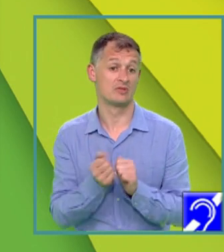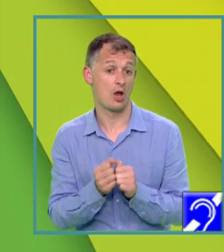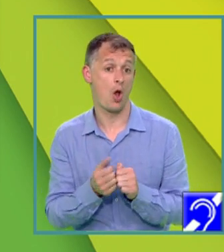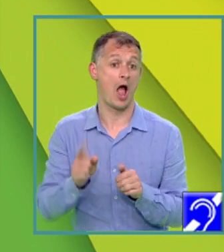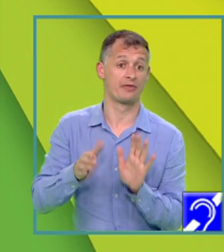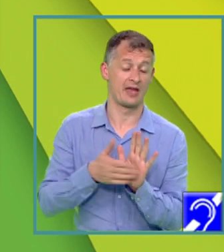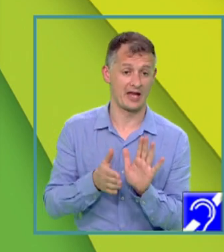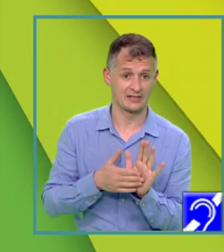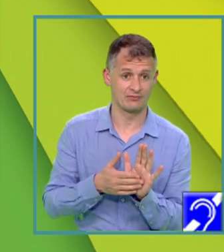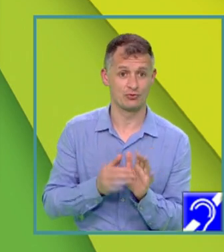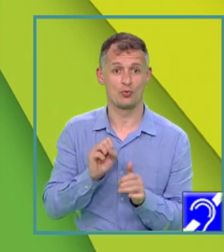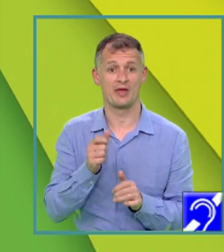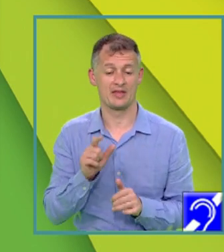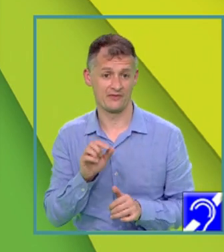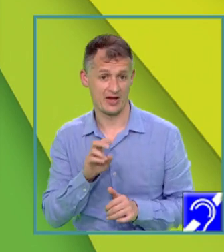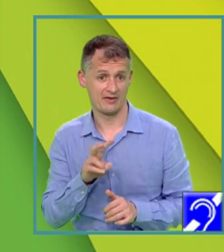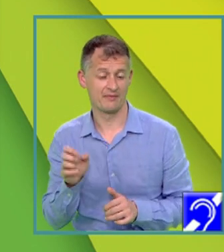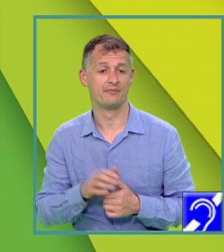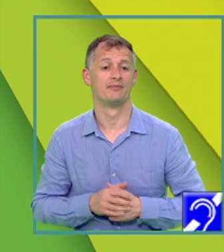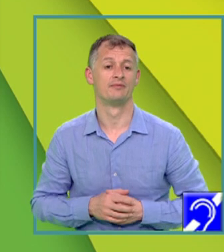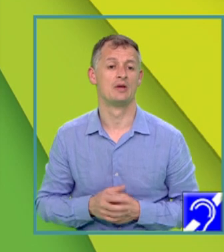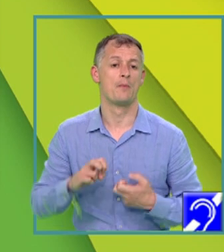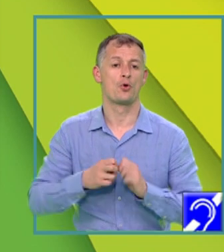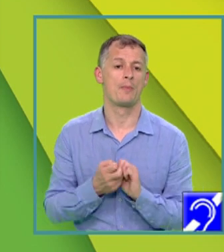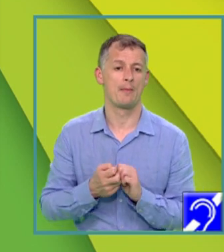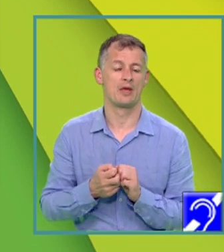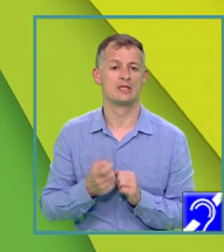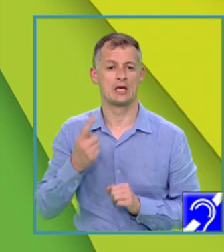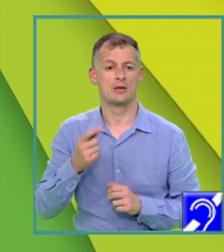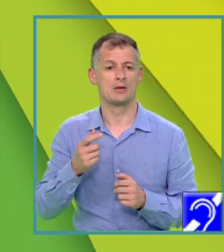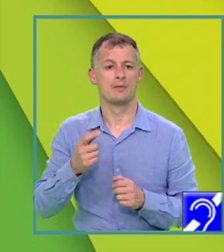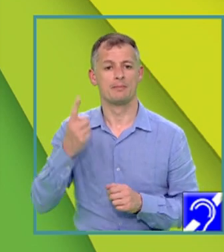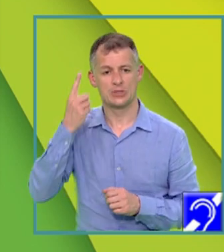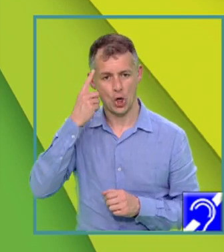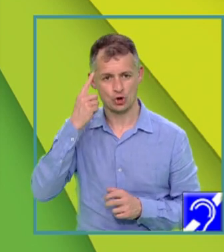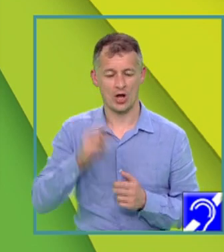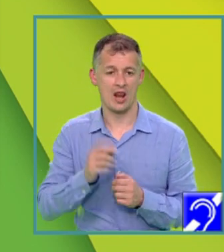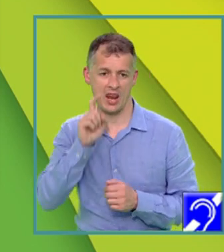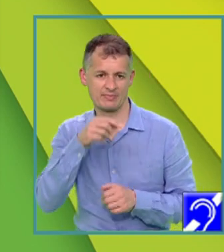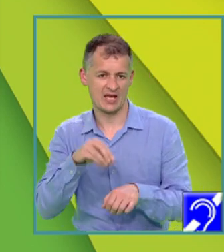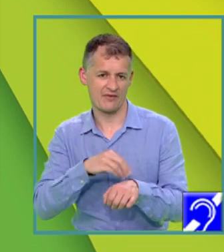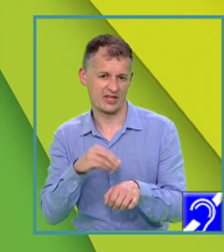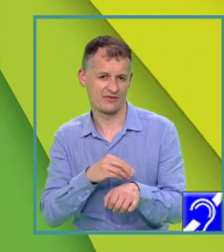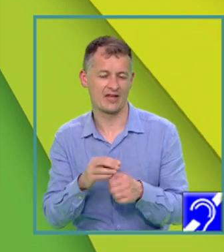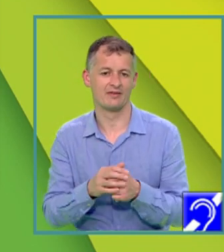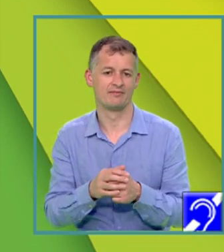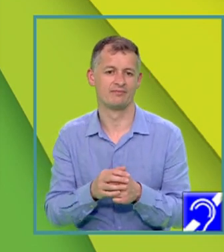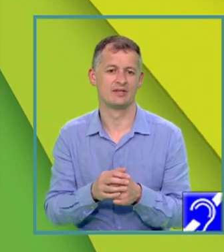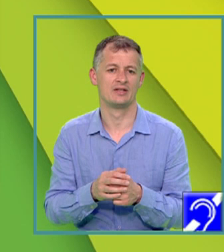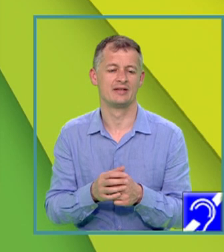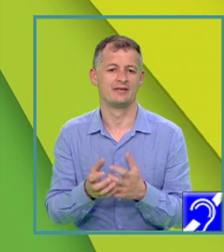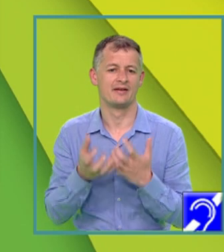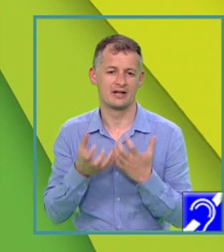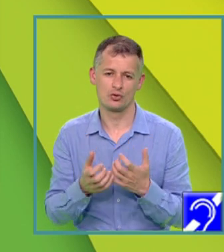ordin subiectiv, fac referire la problemele psihosociale, lipsa de afectivitate, deficiența